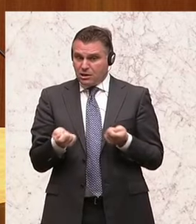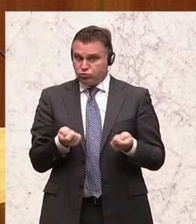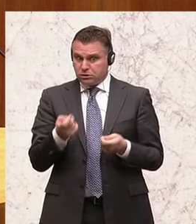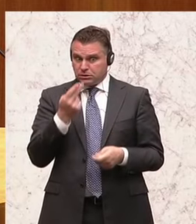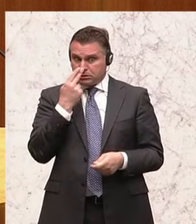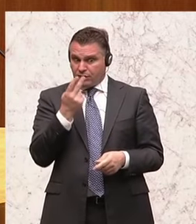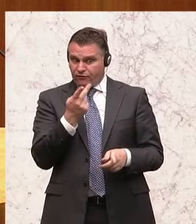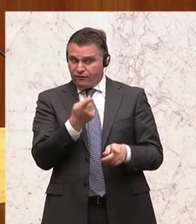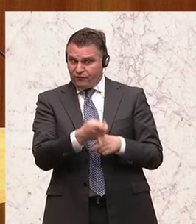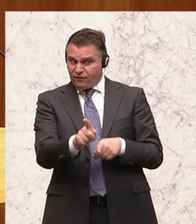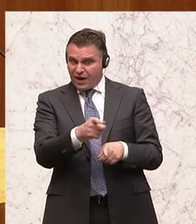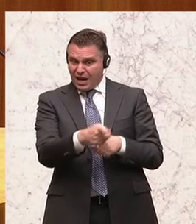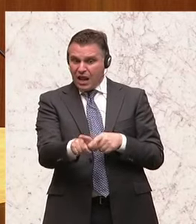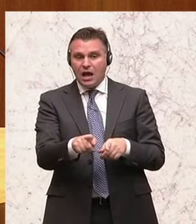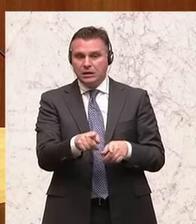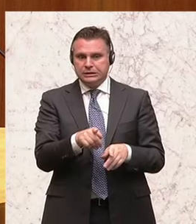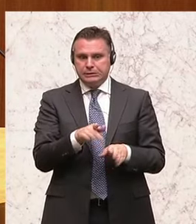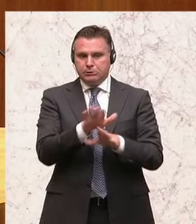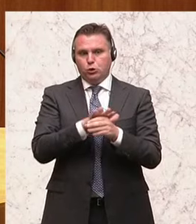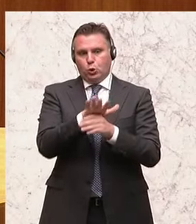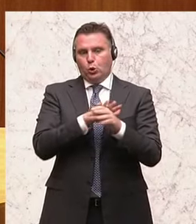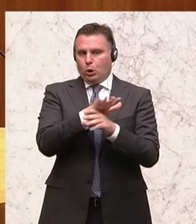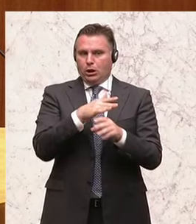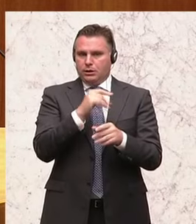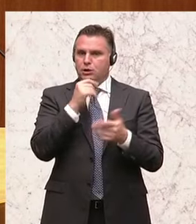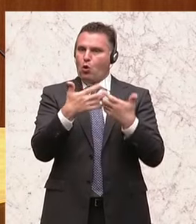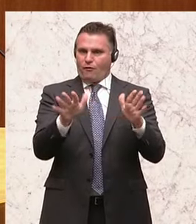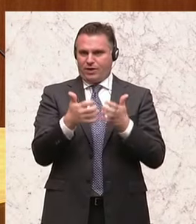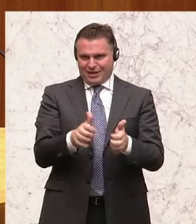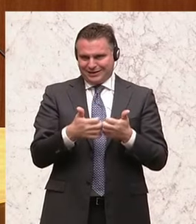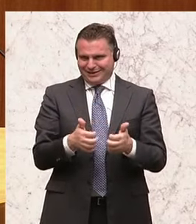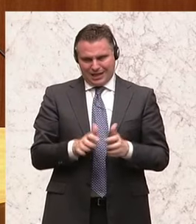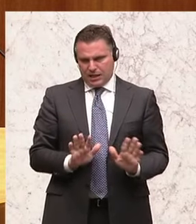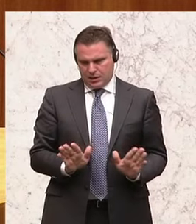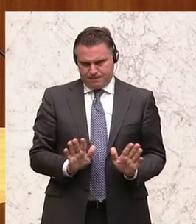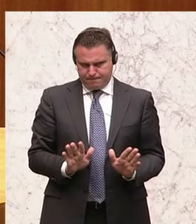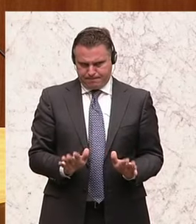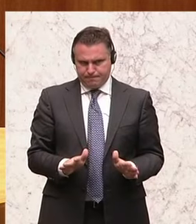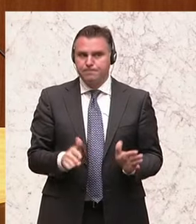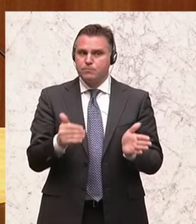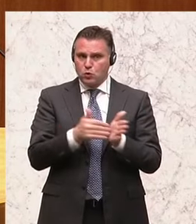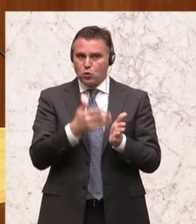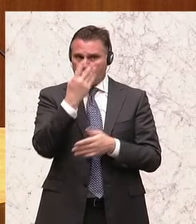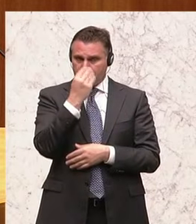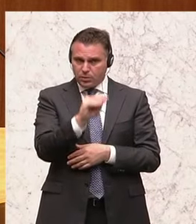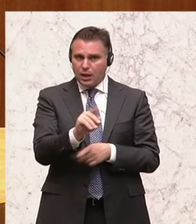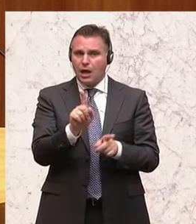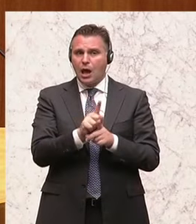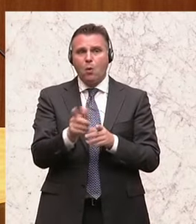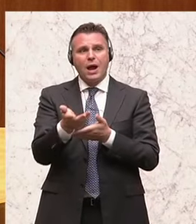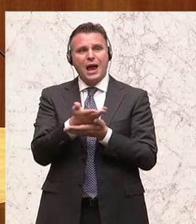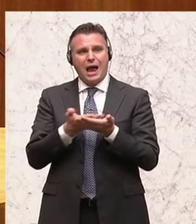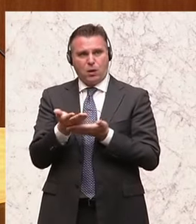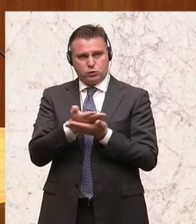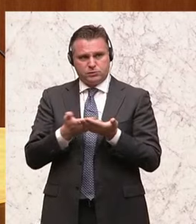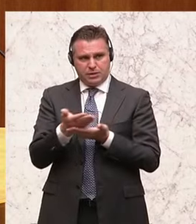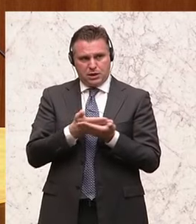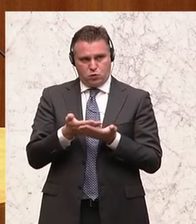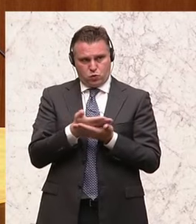Fehler passieren ist, das Ganze zu vertuschen. Das ist unerträglich. Und wir kommen noch einmal dazu. Ausbildung.